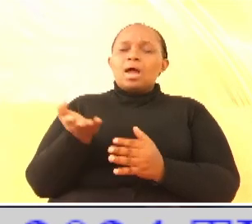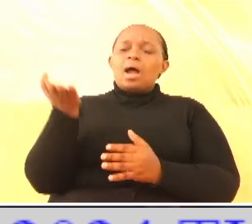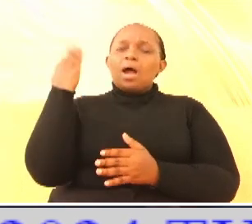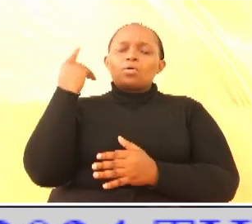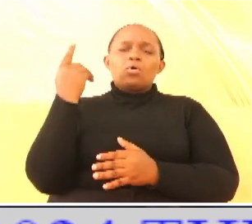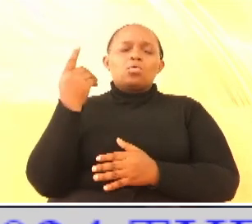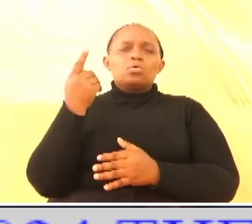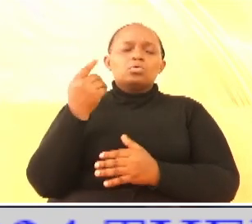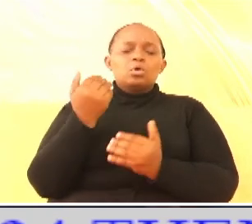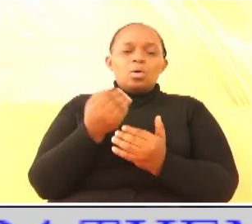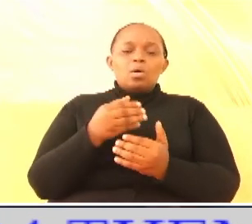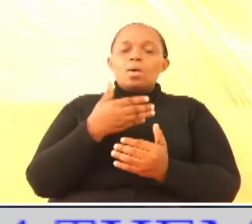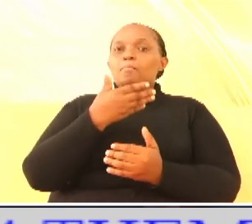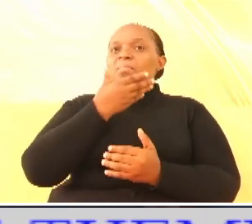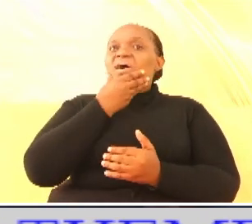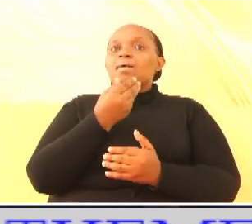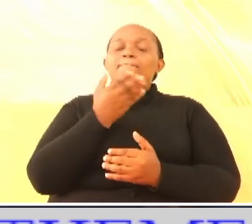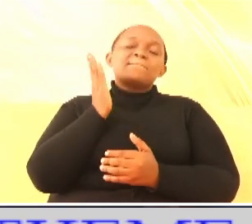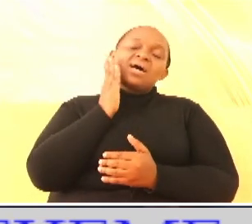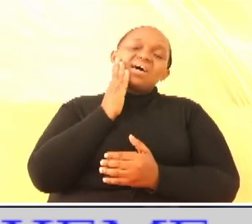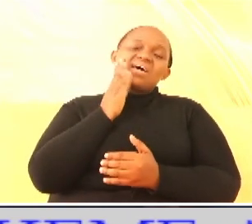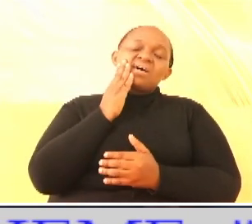mama? Alikuwa anatafuna alafu